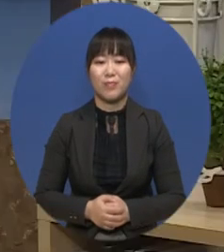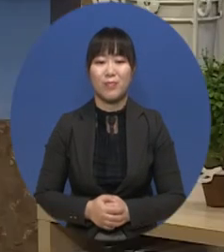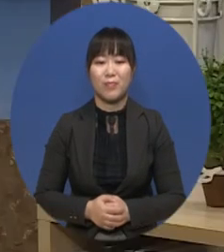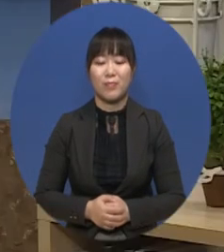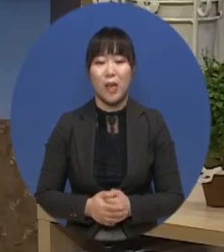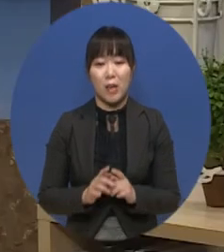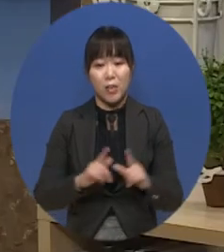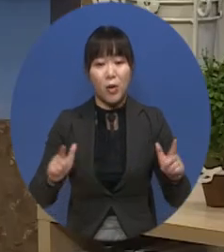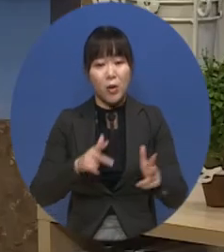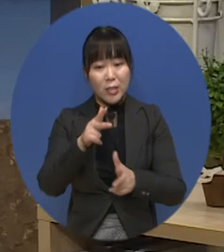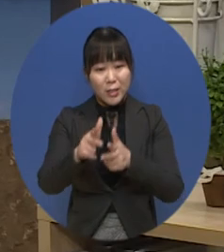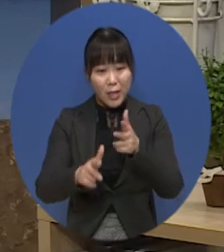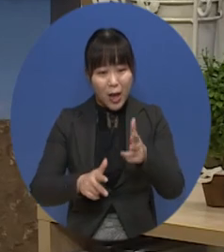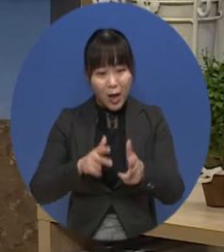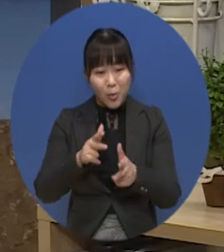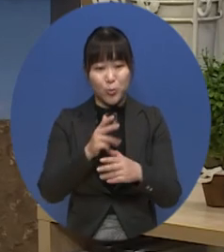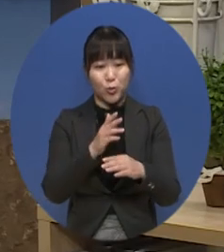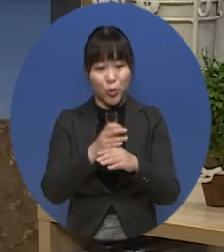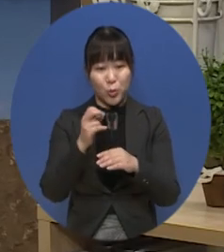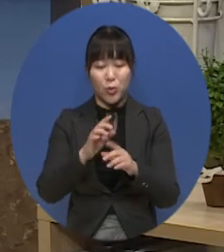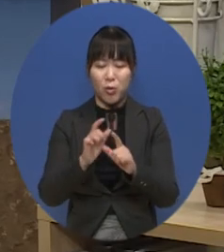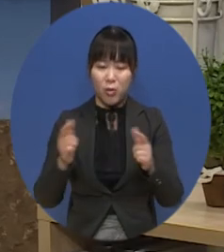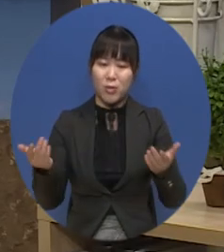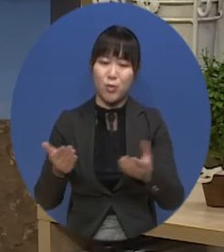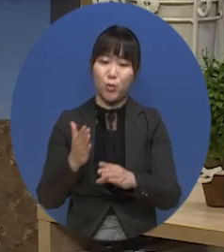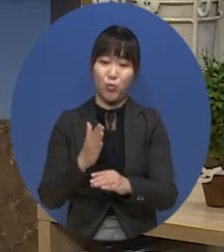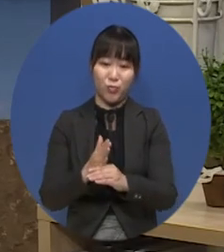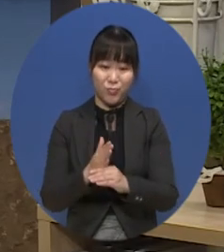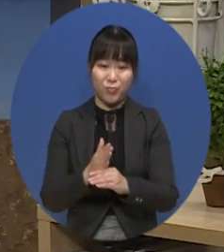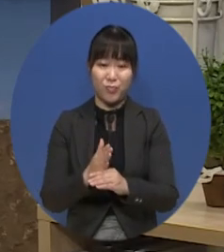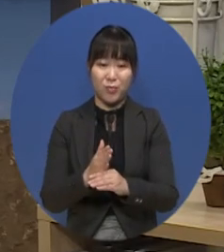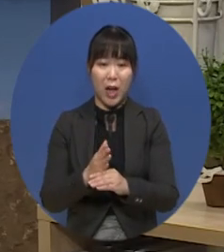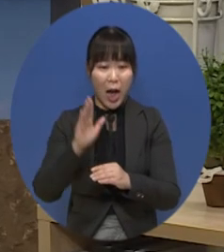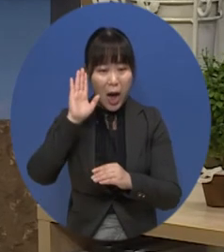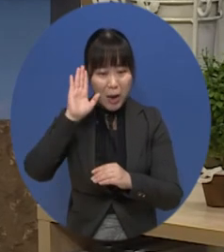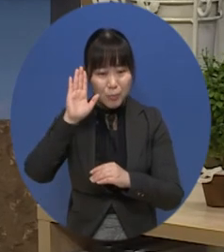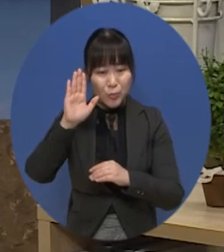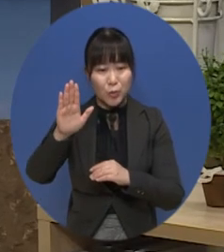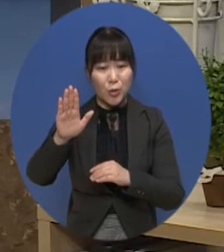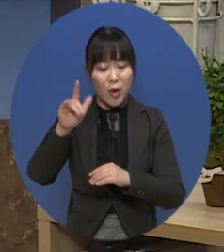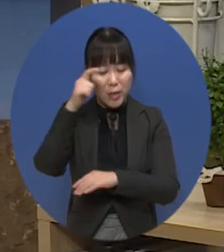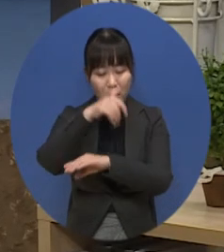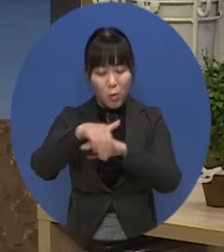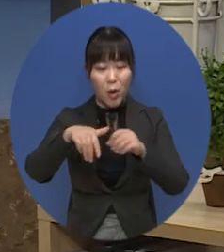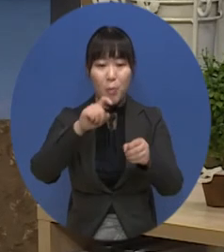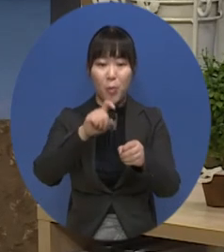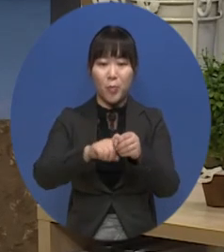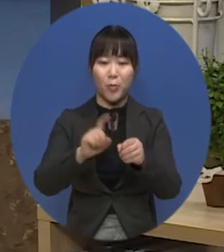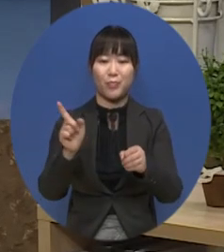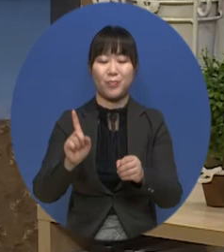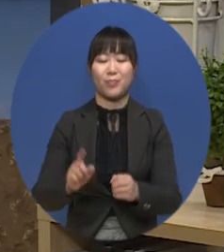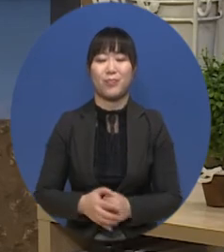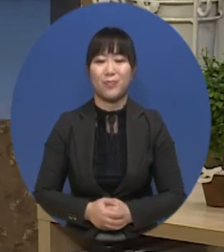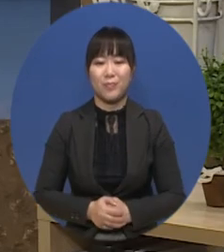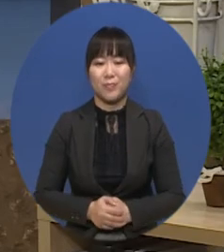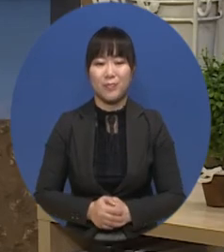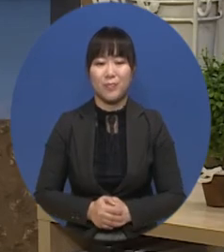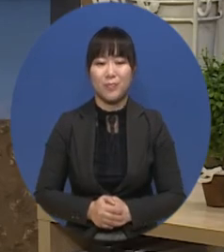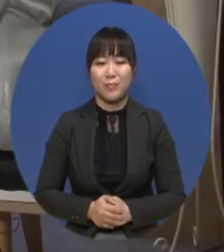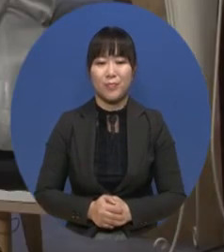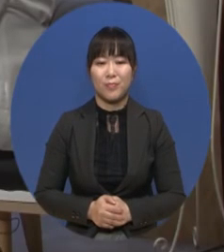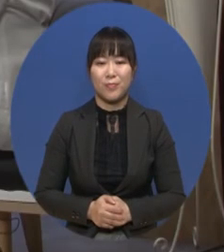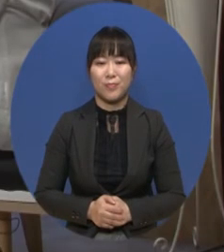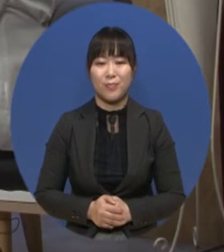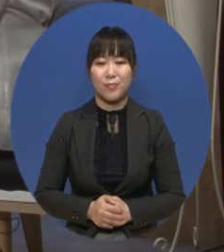여러 사업들을 하고 계시고 또 여러 가지 일을 하고 계신데 앞으로의 계획과 목표가 있다면 어떤 것이